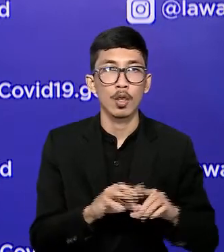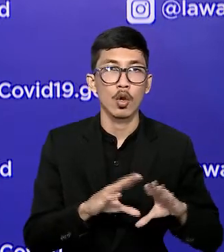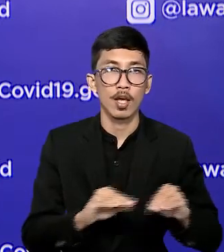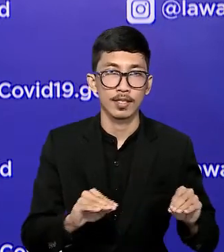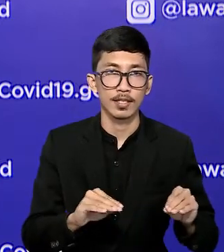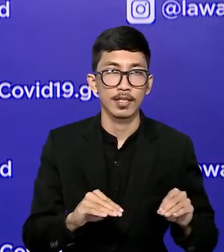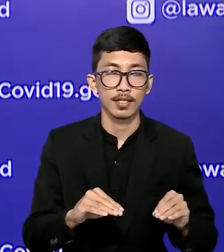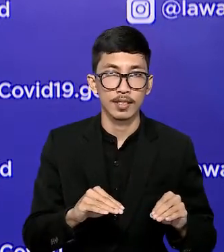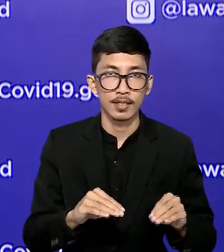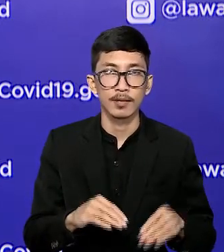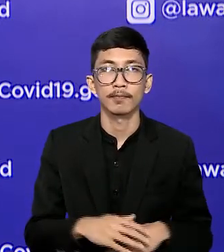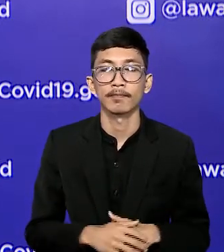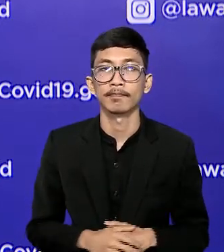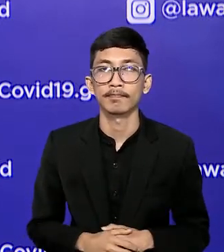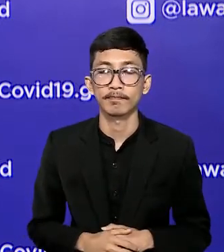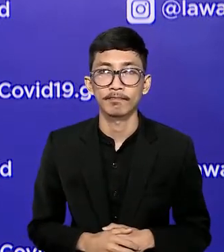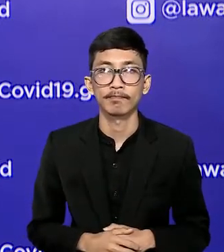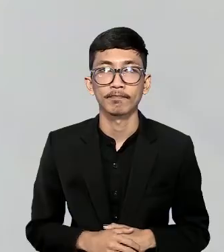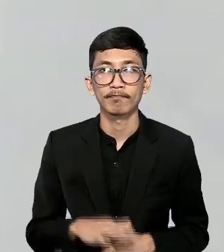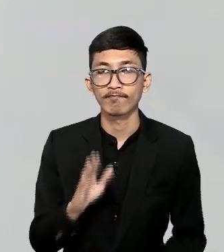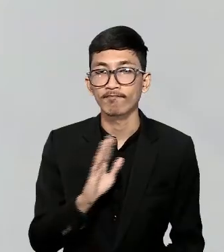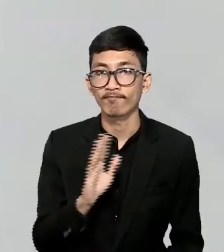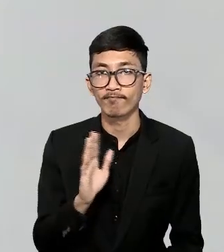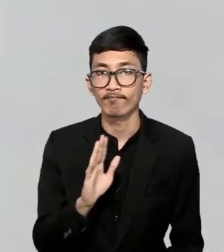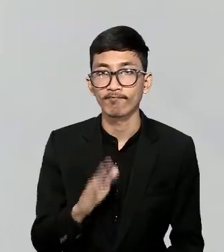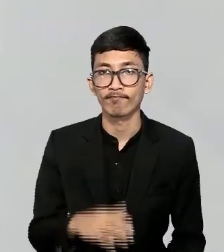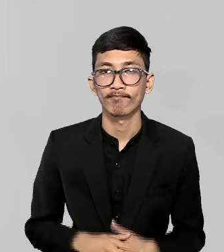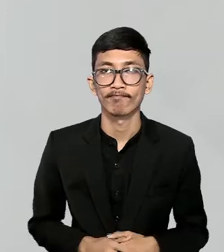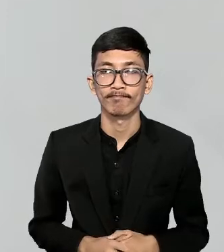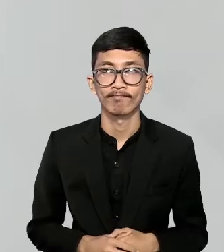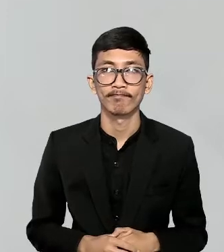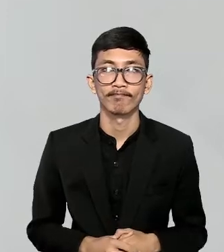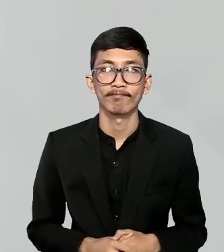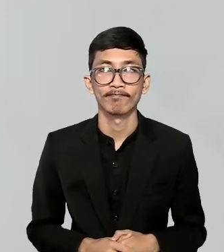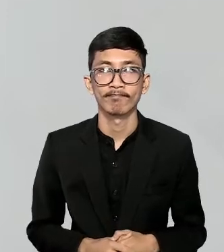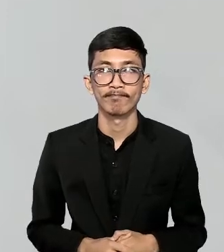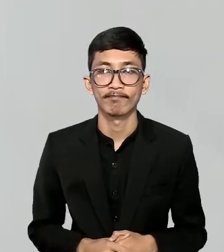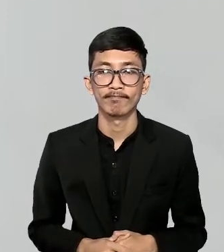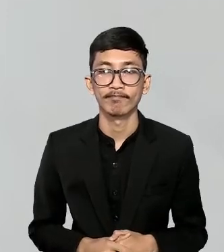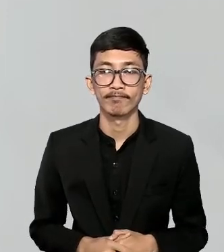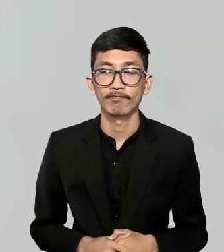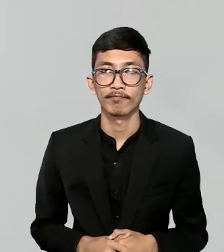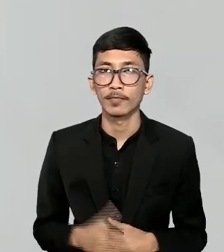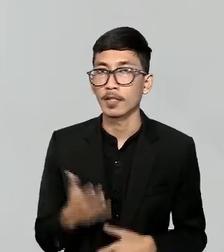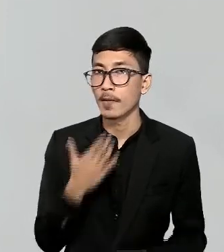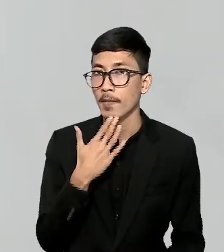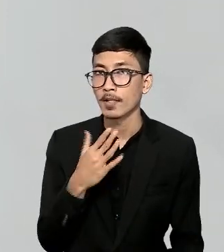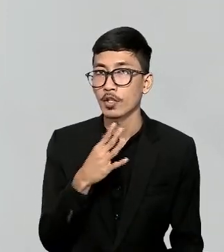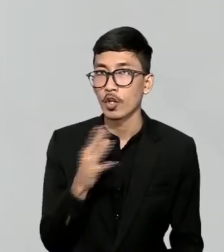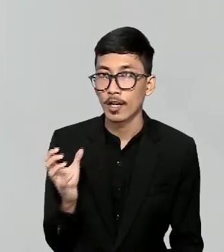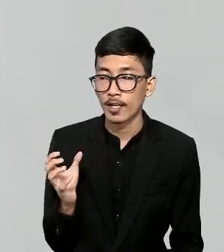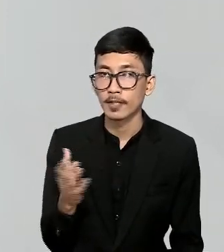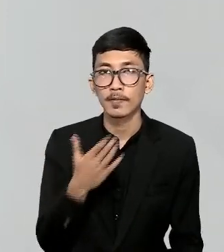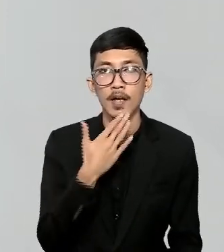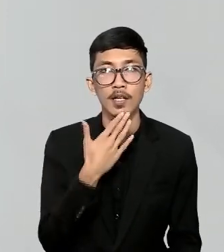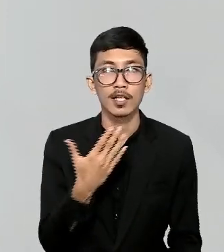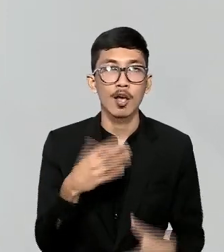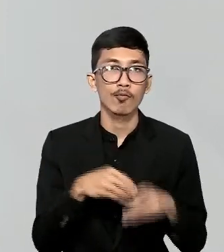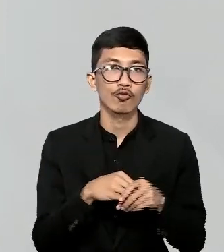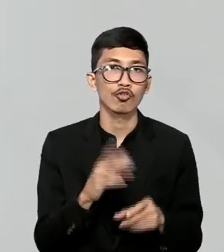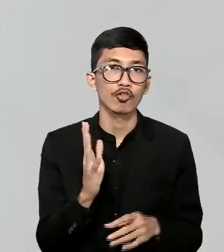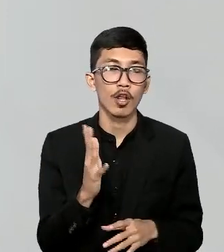konflik 19 BNPB Apa kabar dog Hai selamat sore mas Wiki Selamat sore om Terima kasih sudah